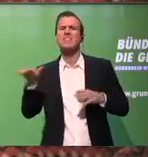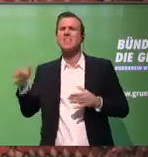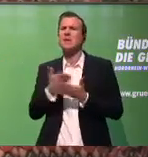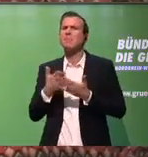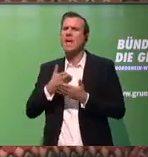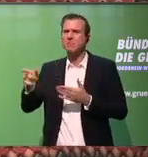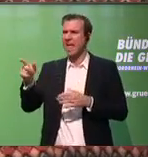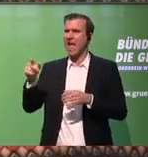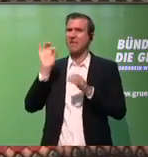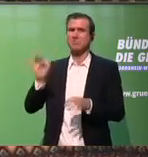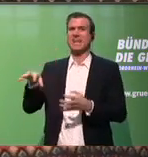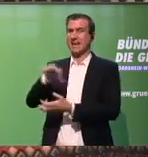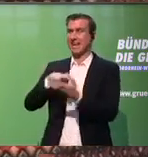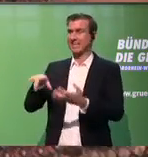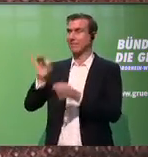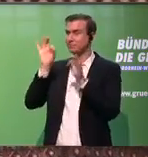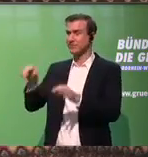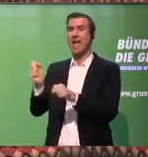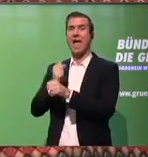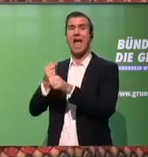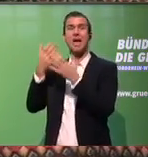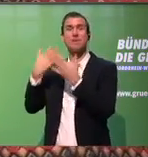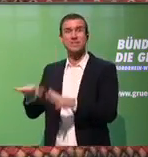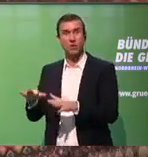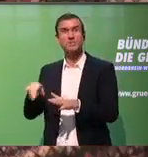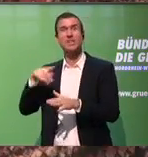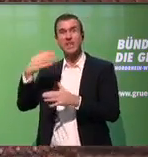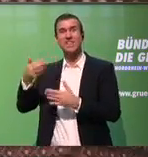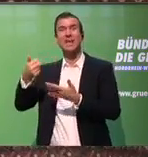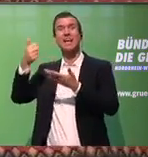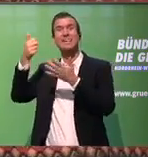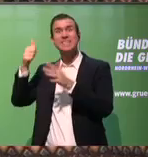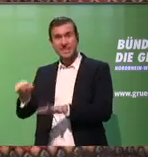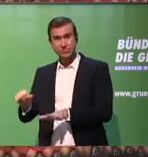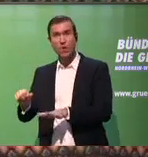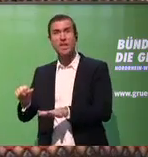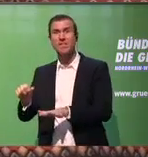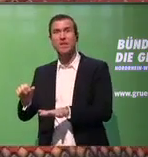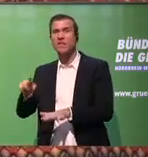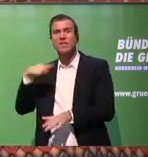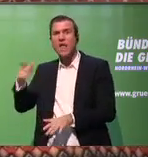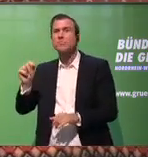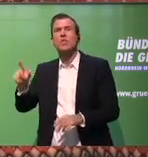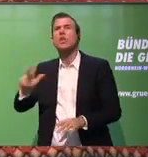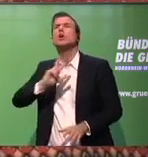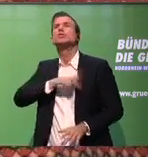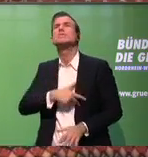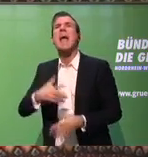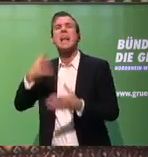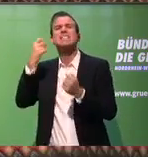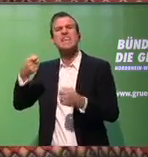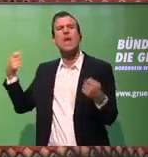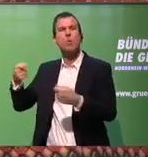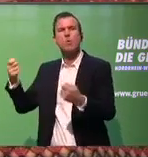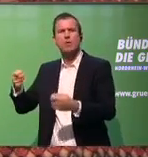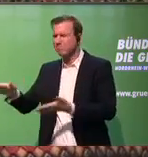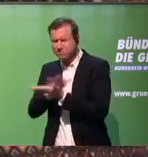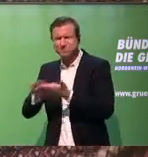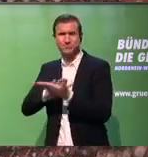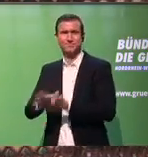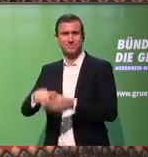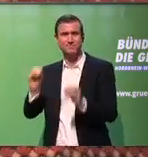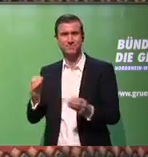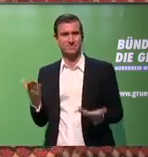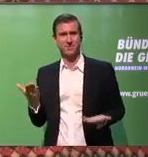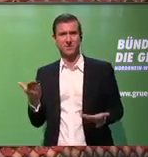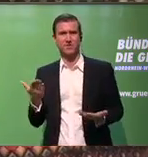jemand arbeitslos wird und nach 6 Monaten ist der außerhalb jeder sozialen Sicherung. Es kann nicht sein,